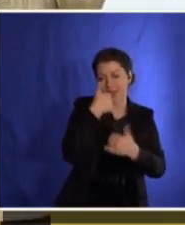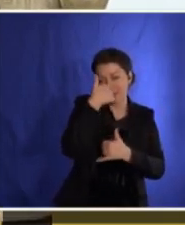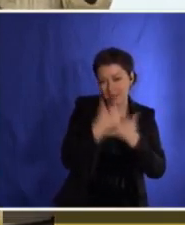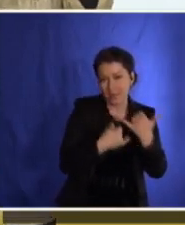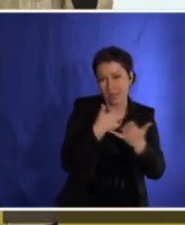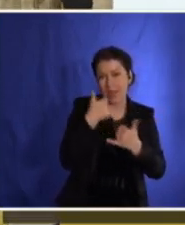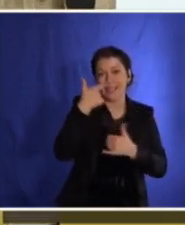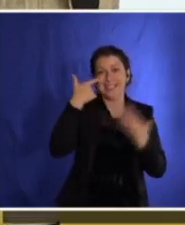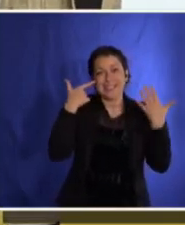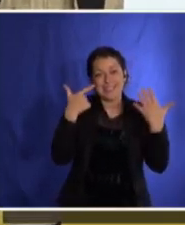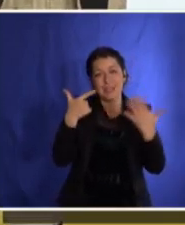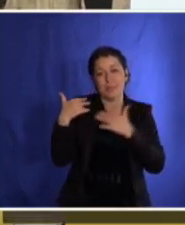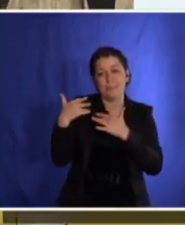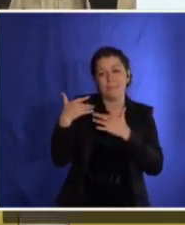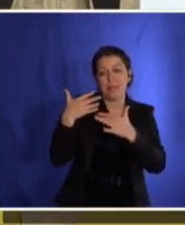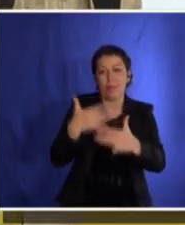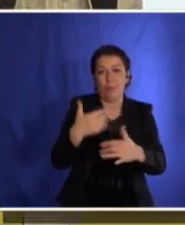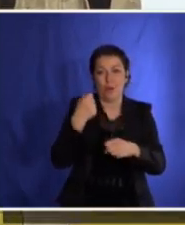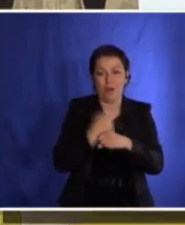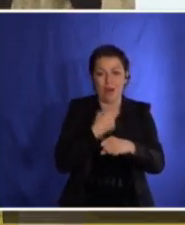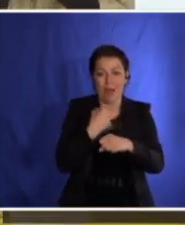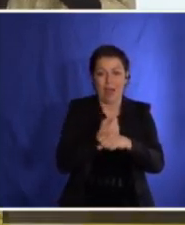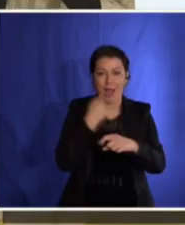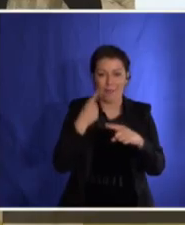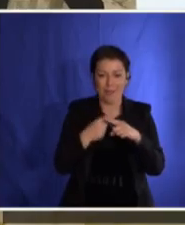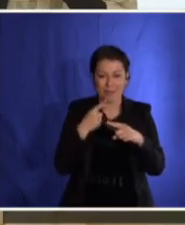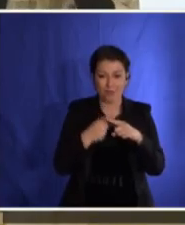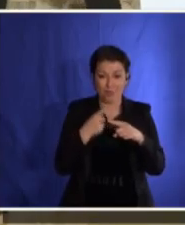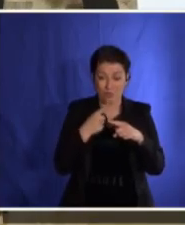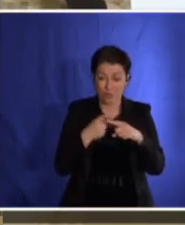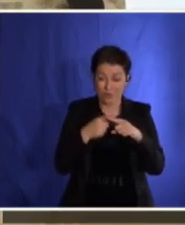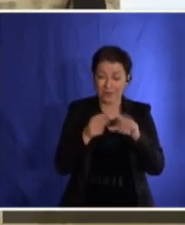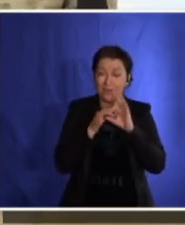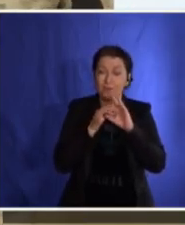7 Millionen Arbeitsstunden an unnötiger